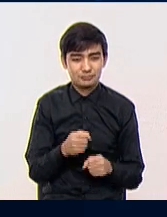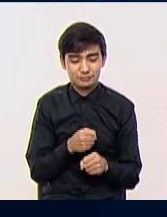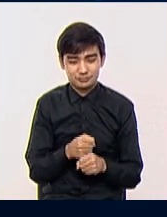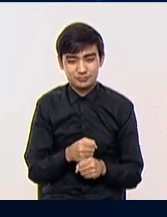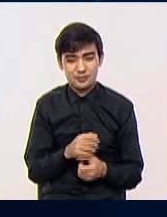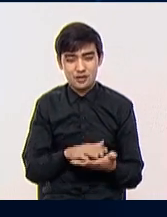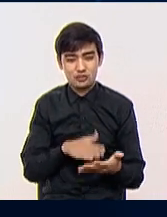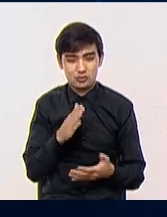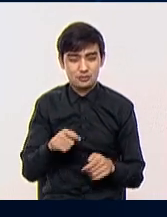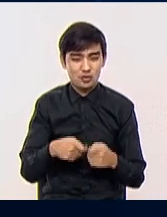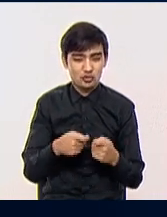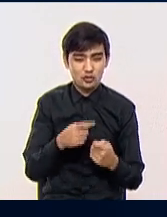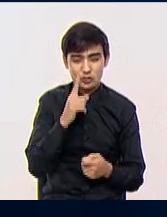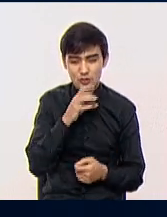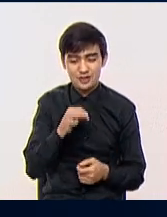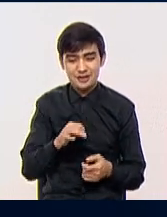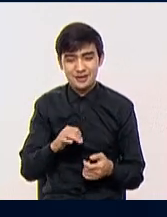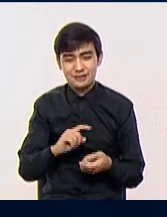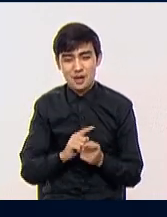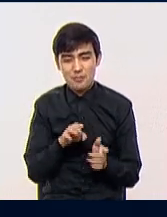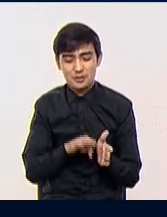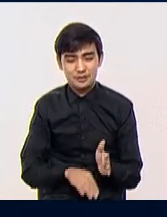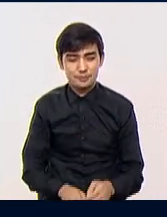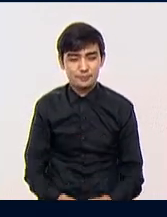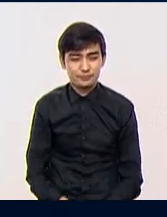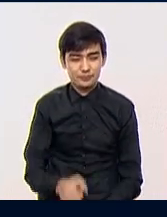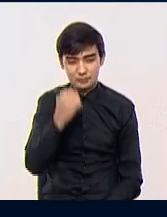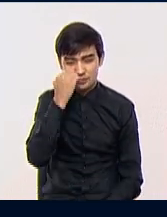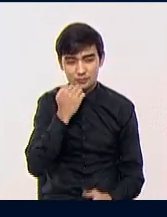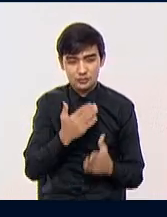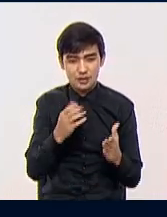ететін болады, ешқандай өзгеріссіз. Жақсы, рахмет, Аслан Мырза.